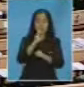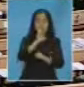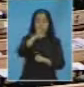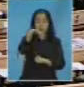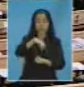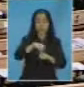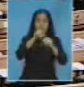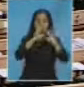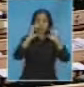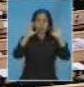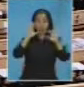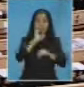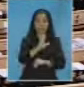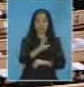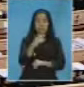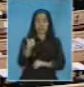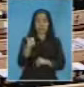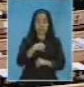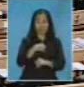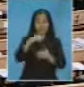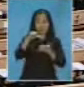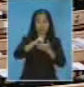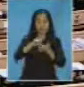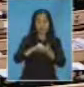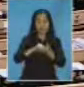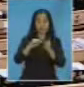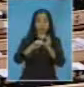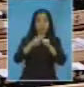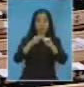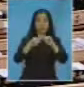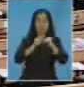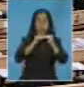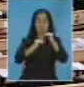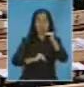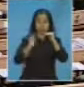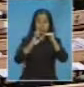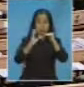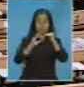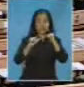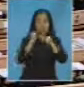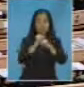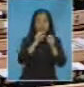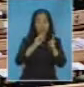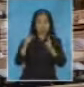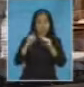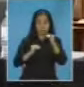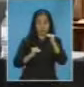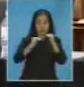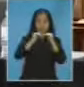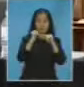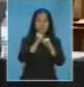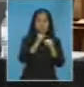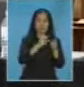ให้รัฐธรรมนูญนี้เป็นรัฐธรรมนูญที่จะแก้ปัญหาความเหลื่อมล้ำและเสริมสร้างความเป็นธรรมให้เกิดขึ้นเมื่อเป็นเช่นนี้ในการกำหนดนโยบายของรั